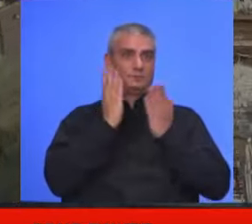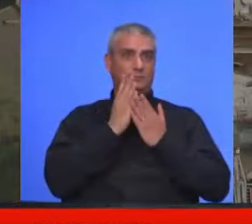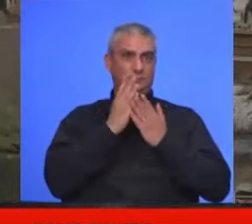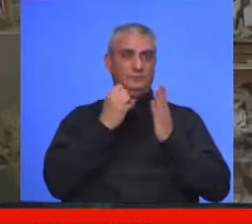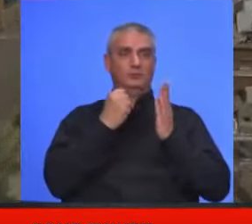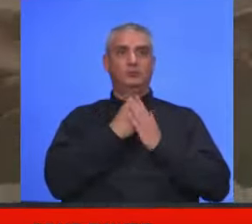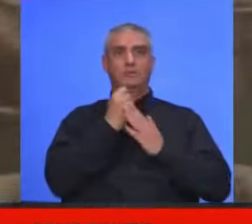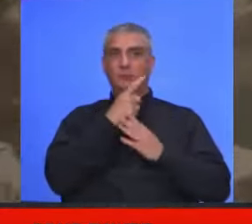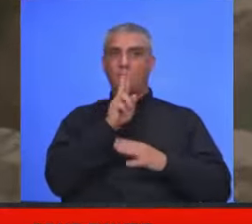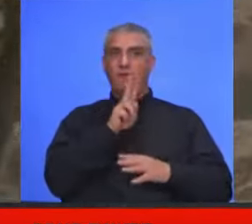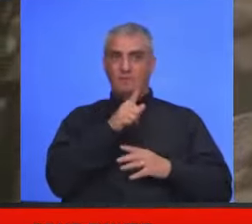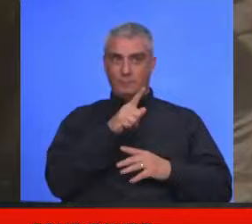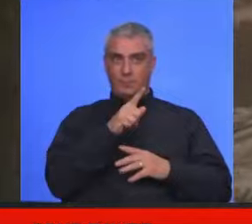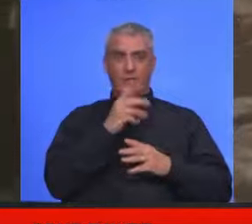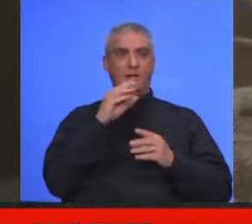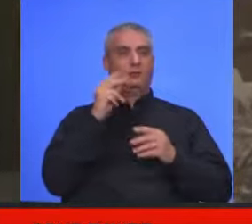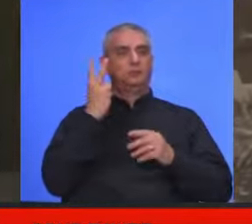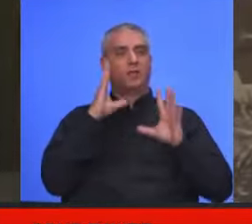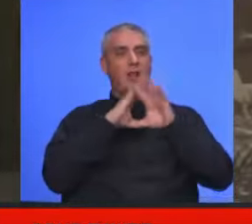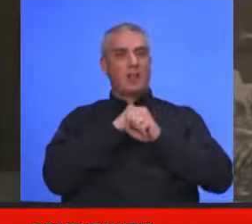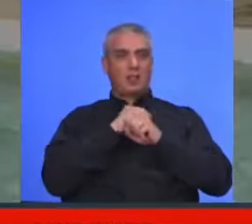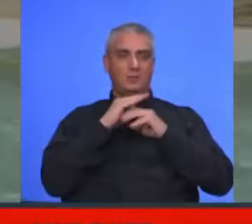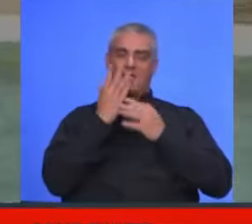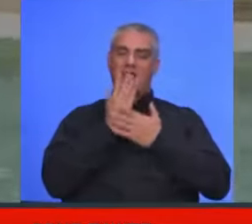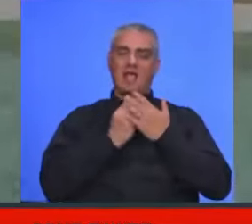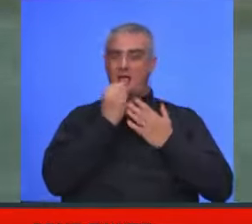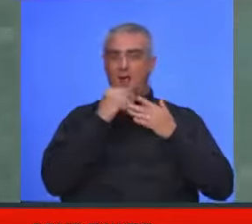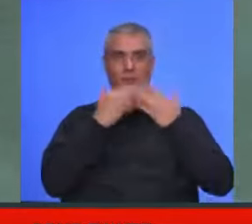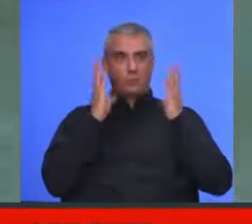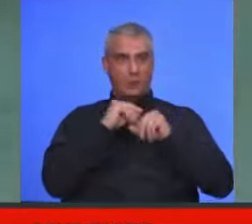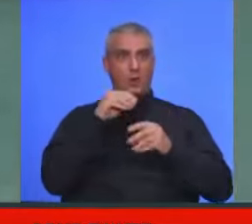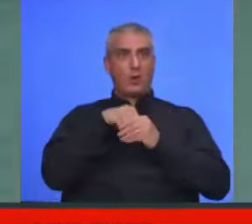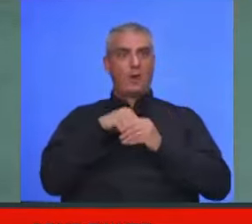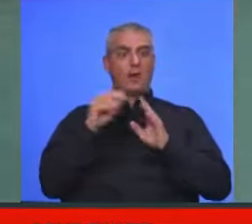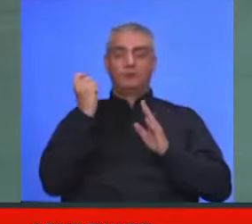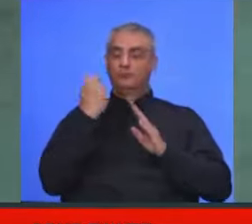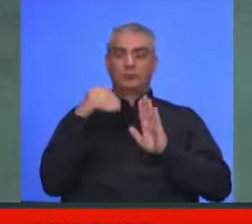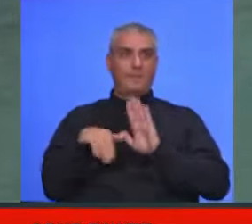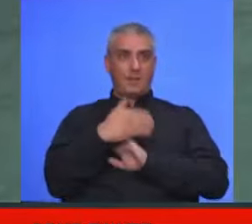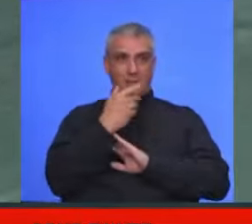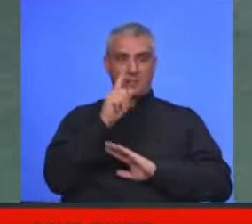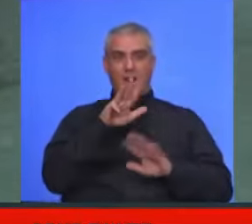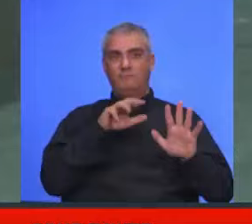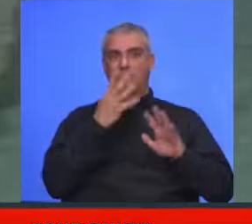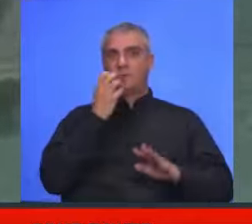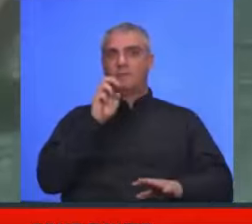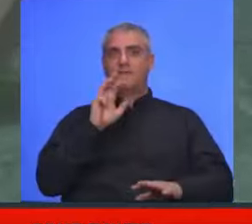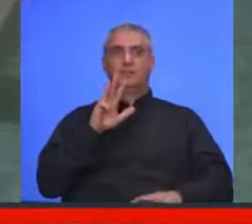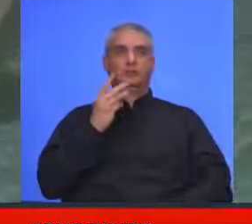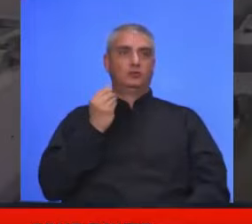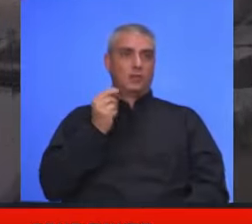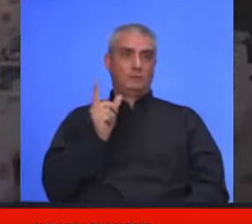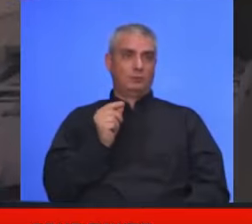שבוע בפברואר, חבילת 2 לילות על בסיס חצי פנסיון, כולל עזיבה במוצש, ב-1,949 שקלים